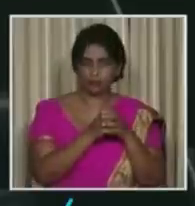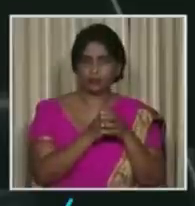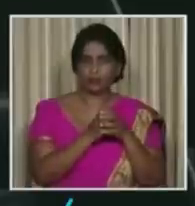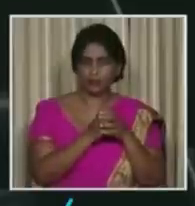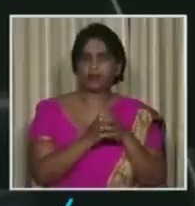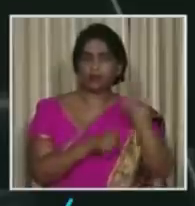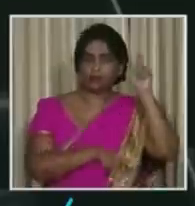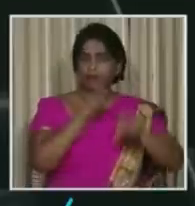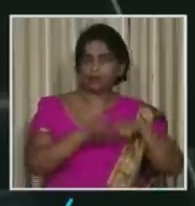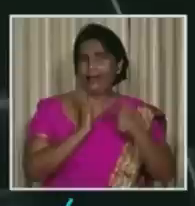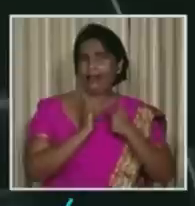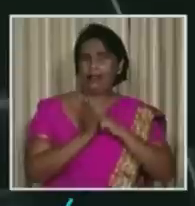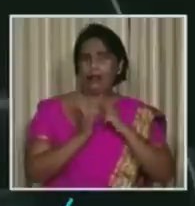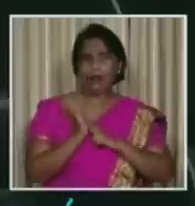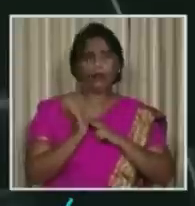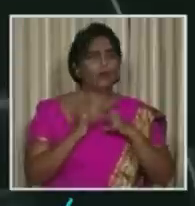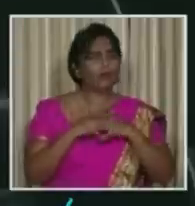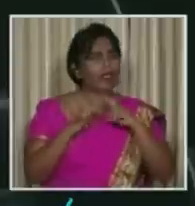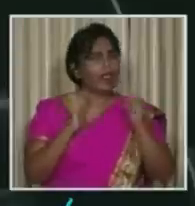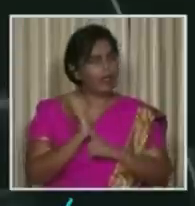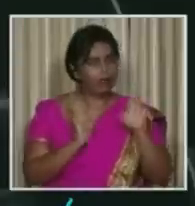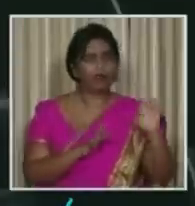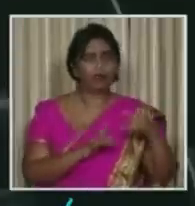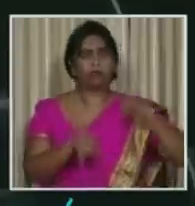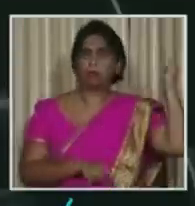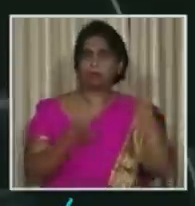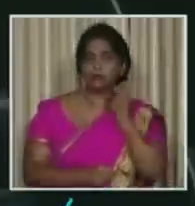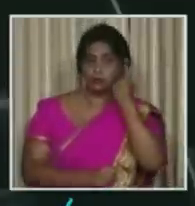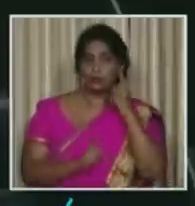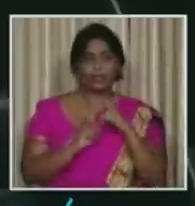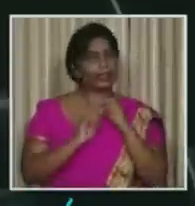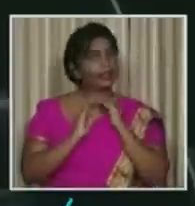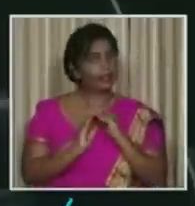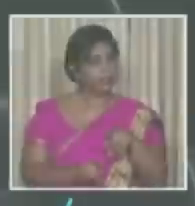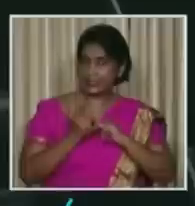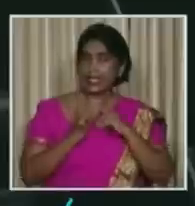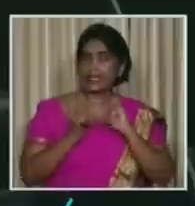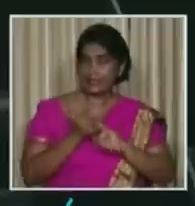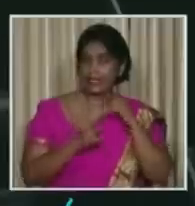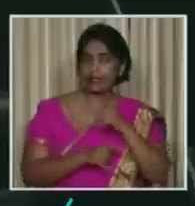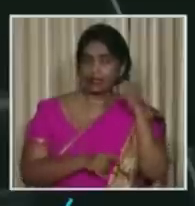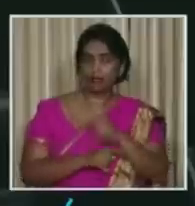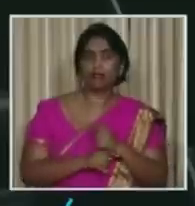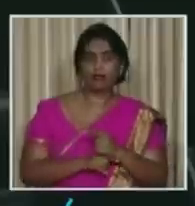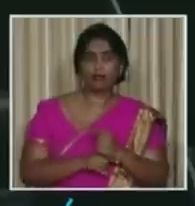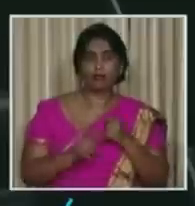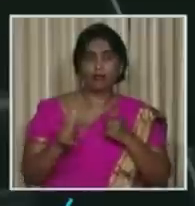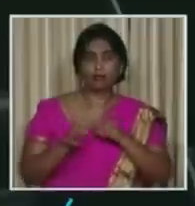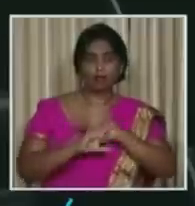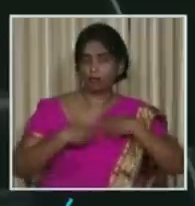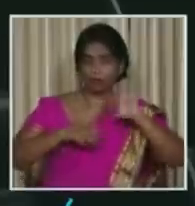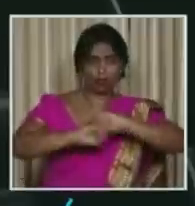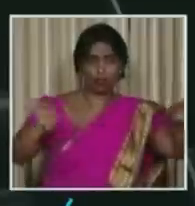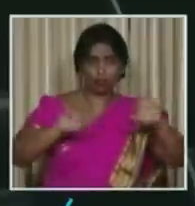පෙන්ටගන් නිලධාරීන් කණ්ඩායමක් මේ රටට ආවා. මේ අය ආවේ VVIP ලෝන්ච් එකෙන්. රාජ්‍ය බුද්ධ්‍යංශයට ගිහිල්ලා ඔක්කොගෙම ආයුධ නිරායුධ කළා